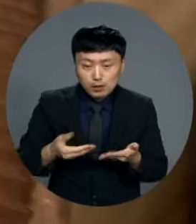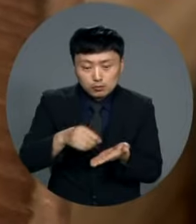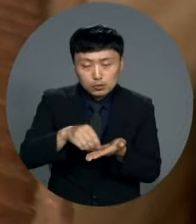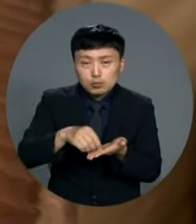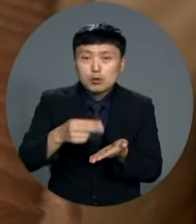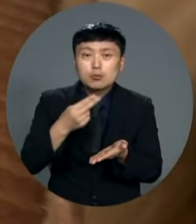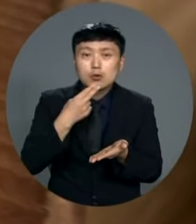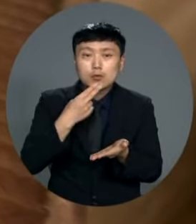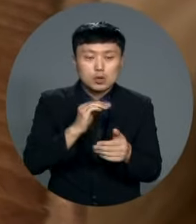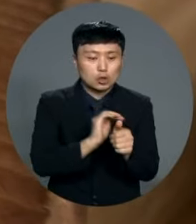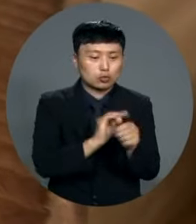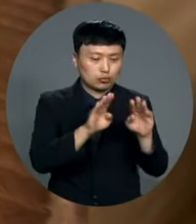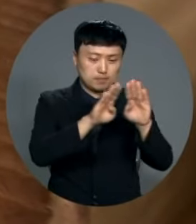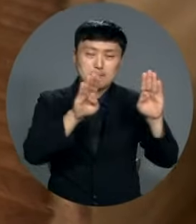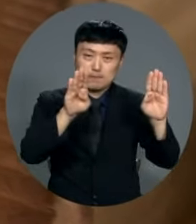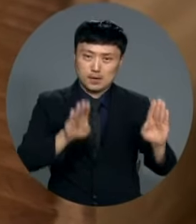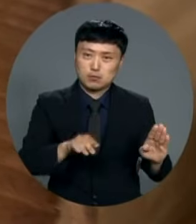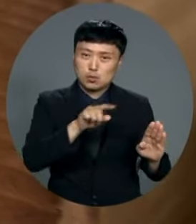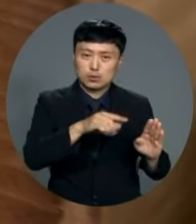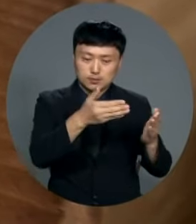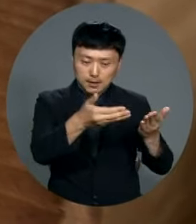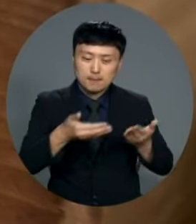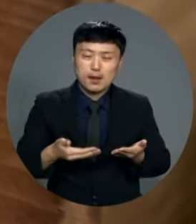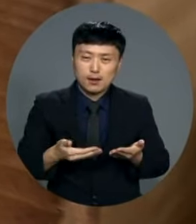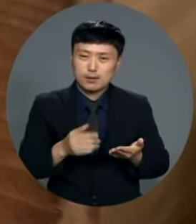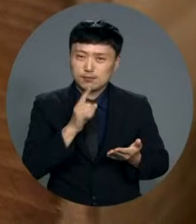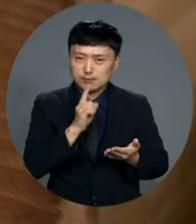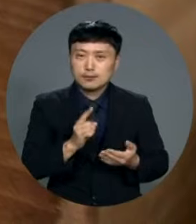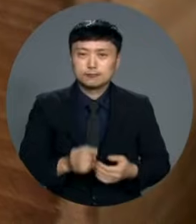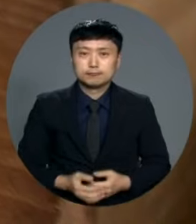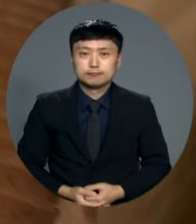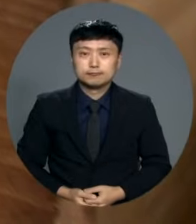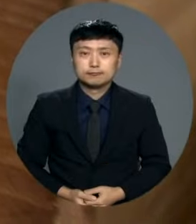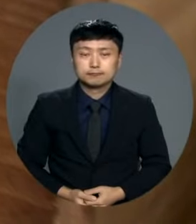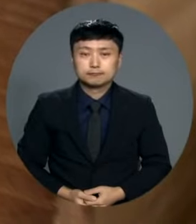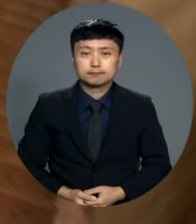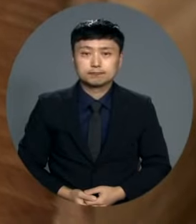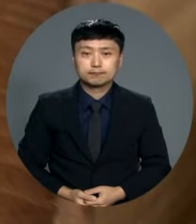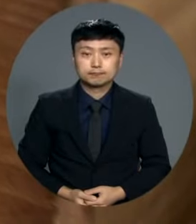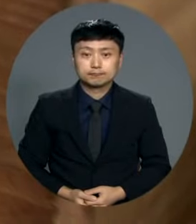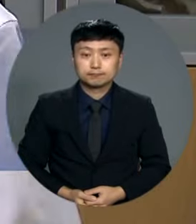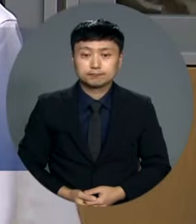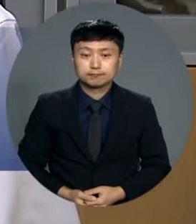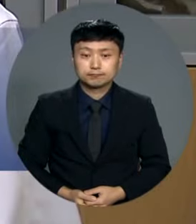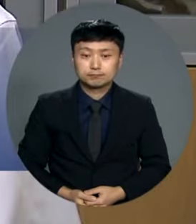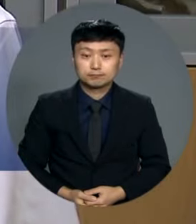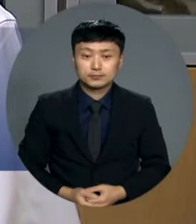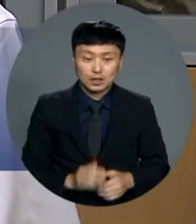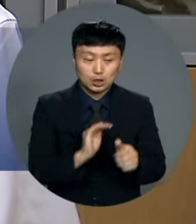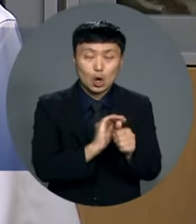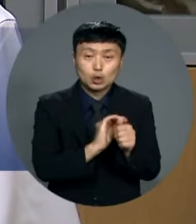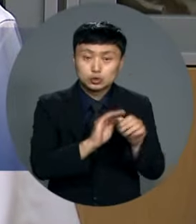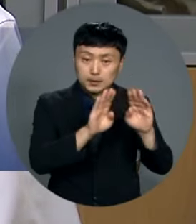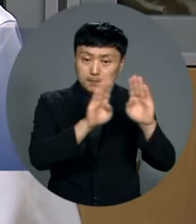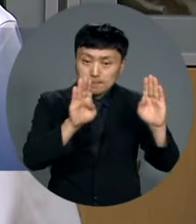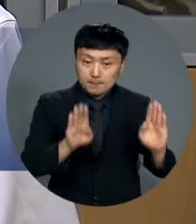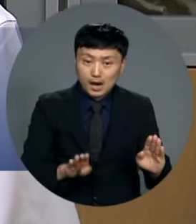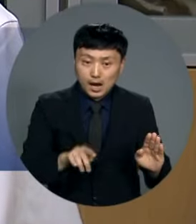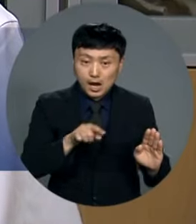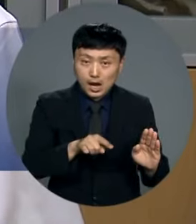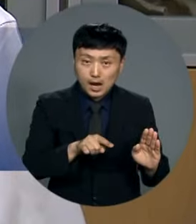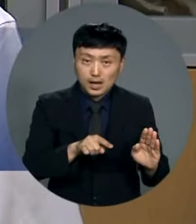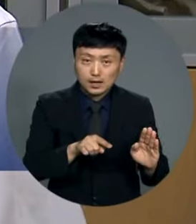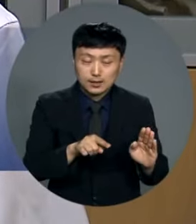경주 박물관으로부터 받았다라고 기록되 있습니다 그 당시에 경주 박물관의